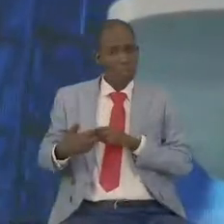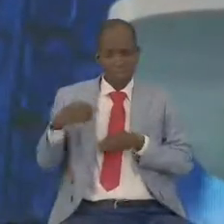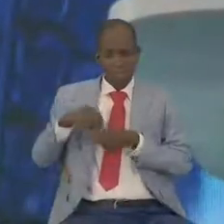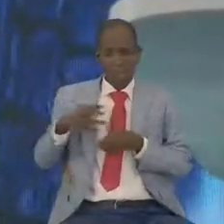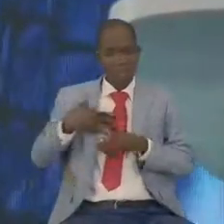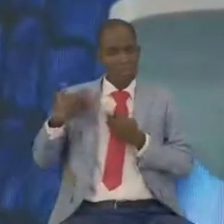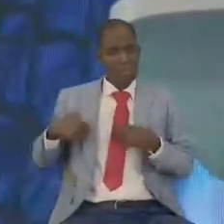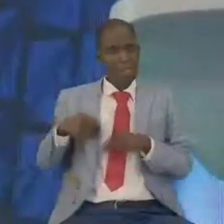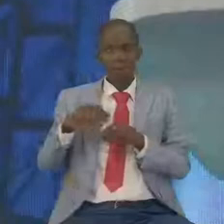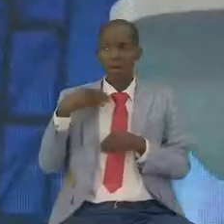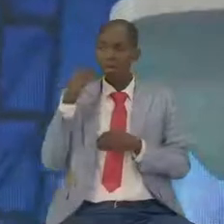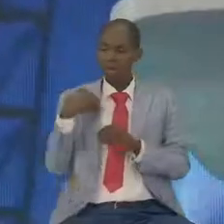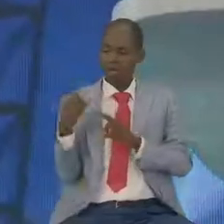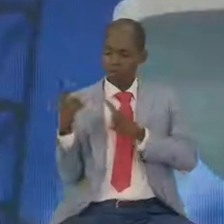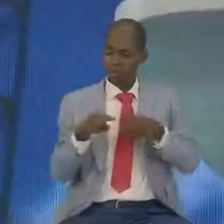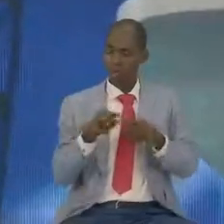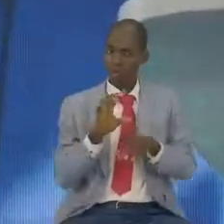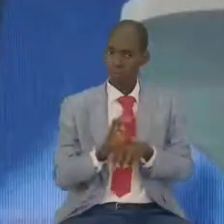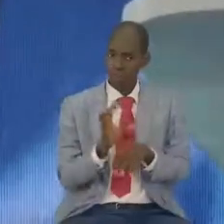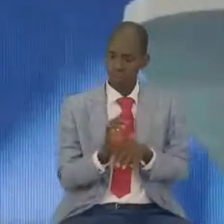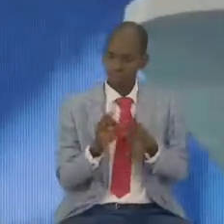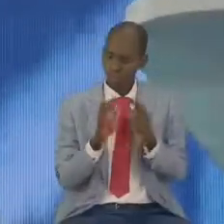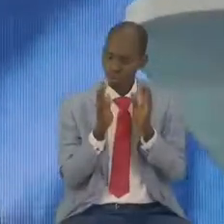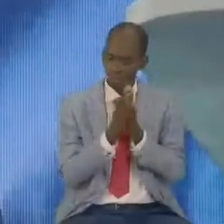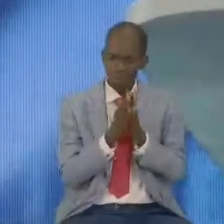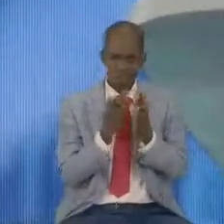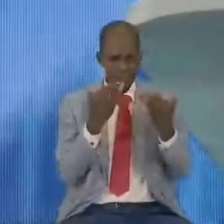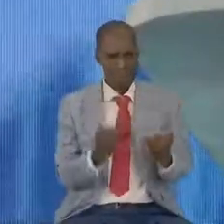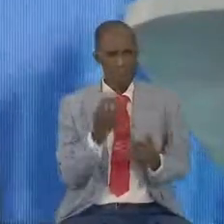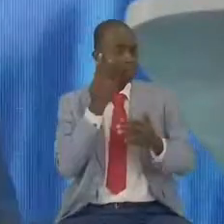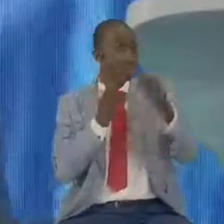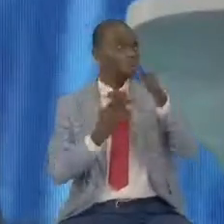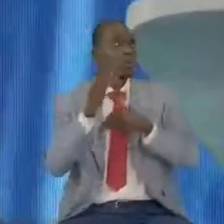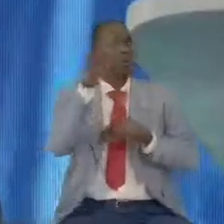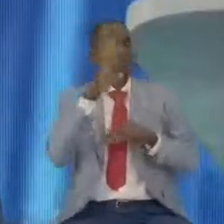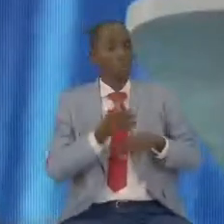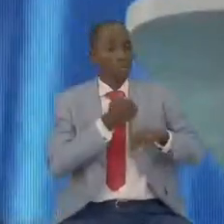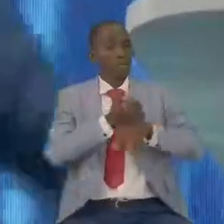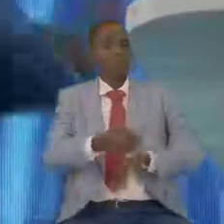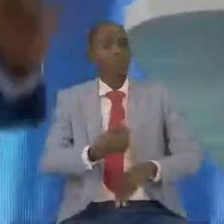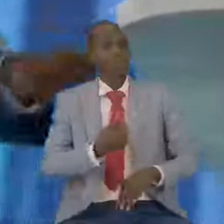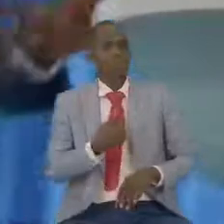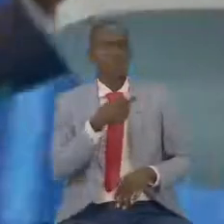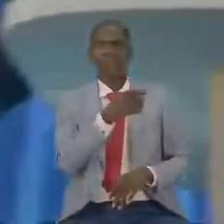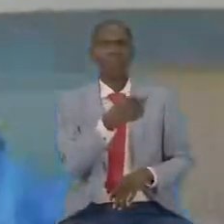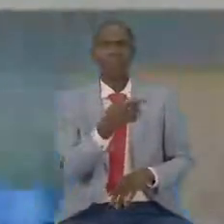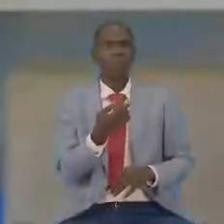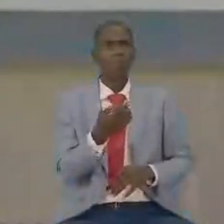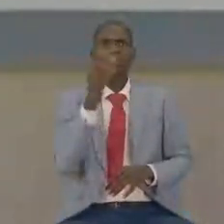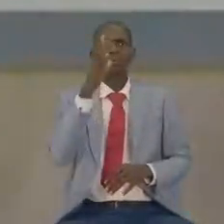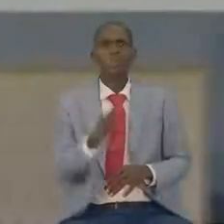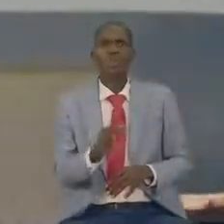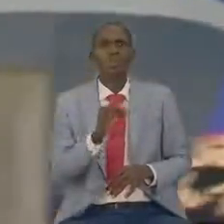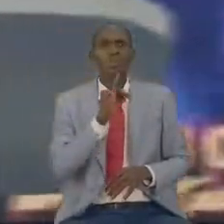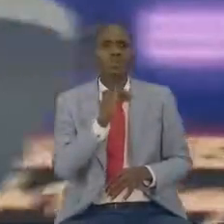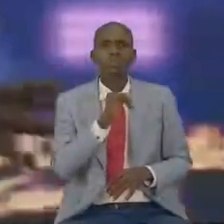Et regarde ce que le sacrificateur me dit, que moi je suis ivre. Celui-là, il n'a pas le discernement. Et on va commencer